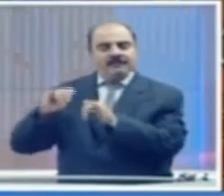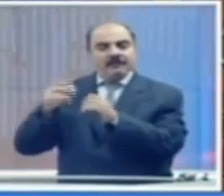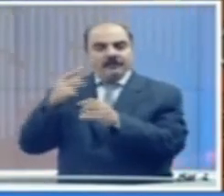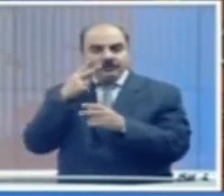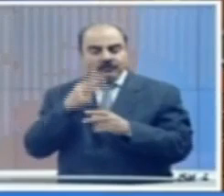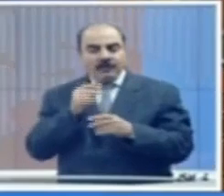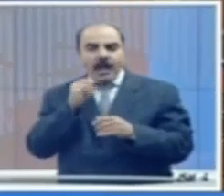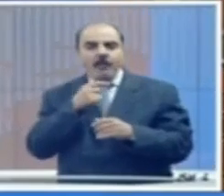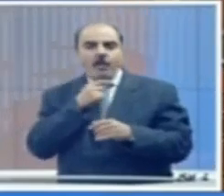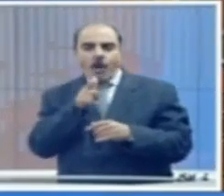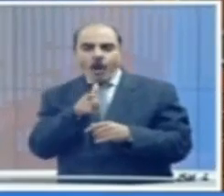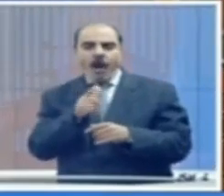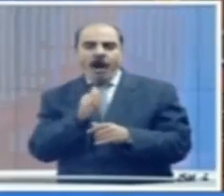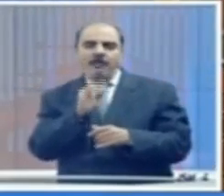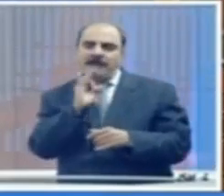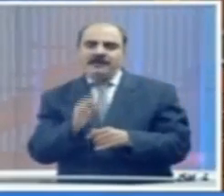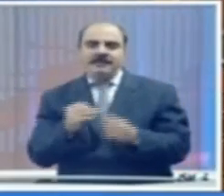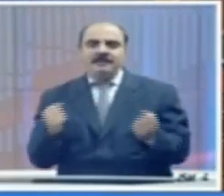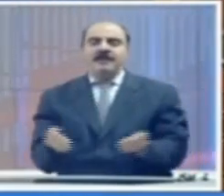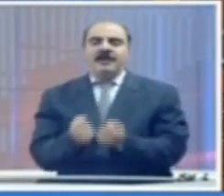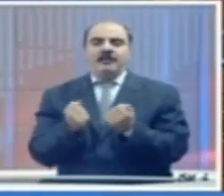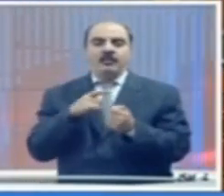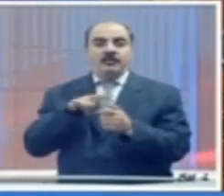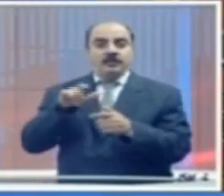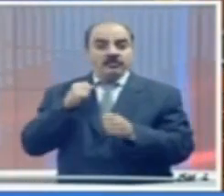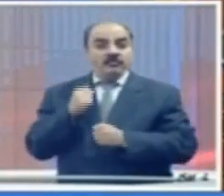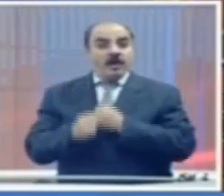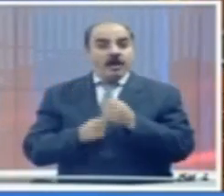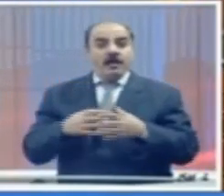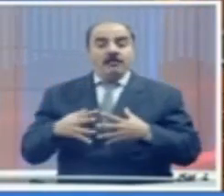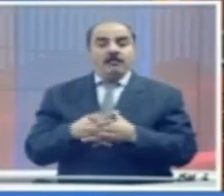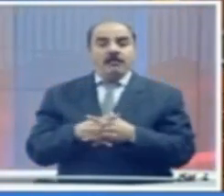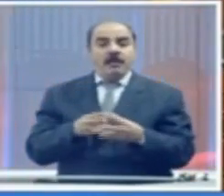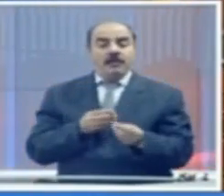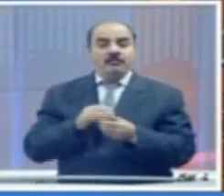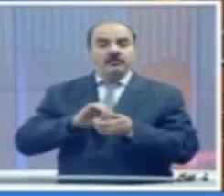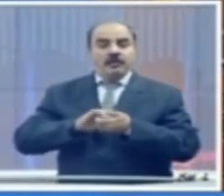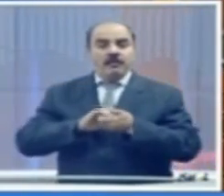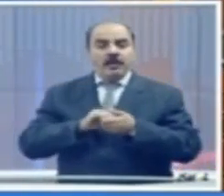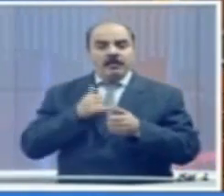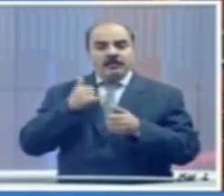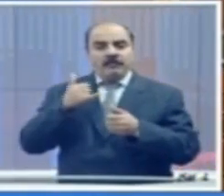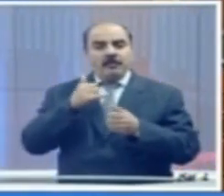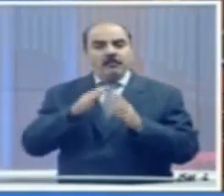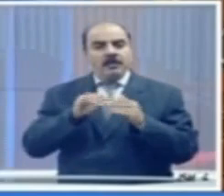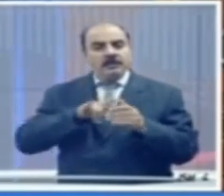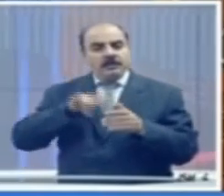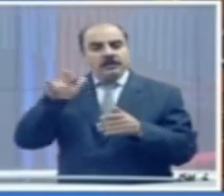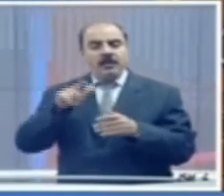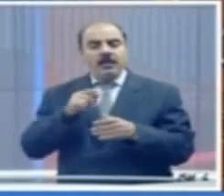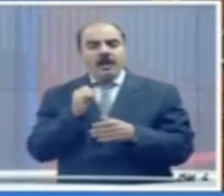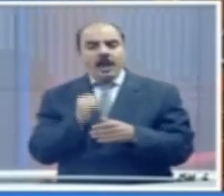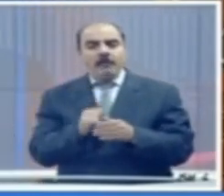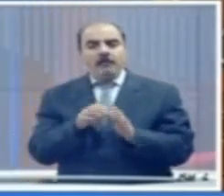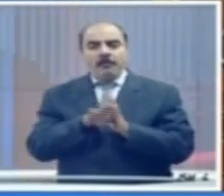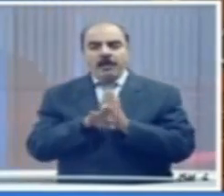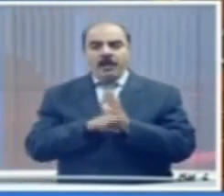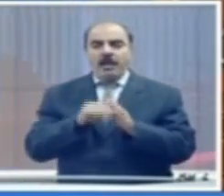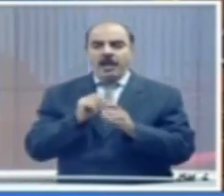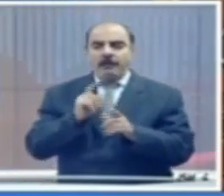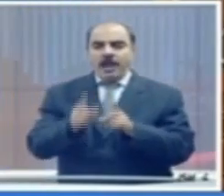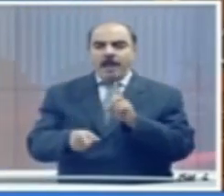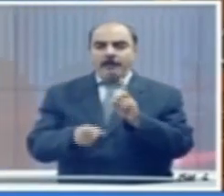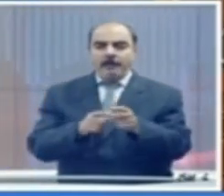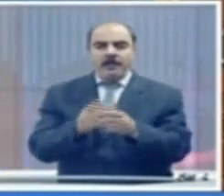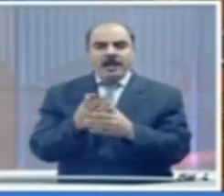بالخارج. وخلال اللقاء استعرضت وزيرة الهجرة جهود الوزارة ودورها في التواصل مع المصريين بالخارج، خصوصا البرامج